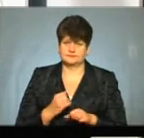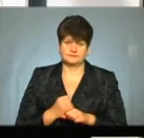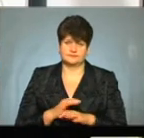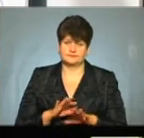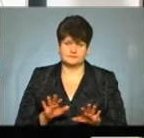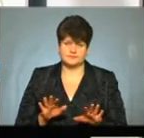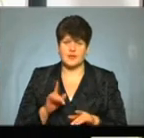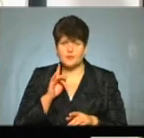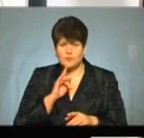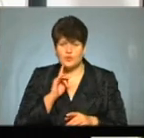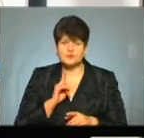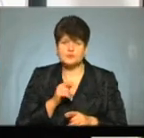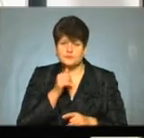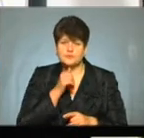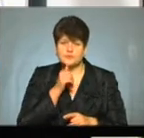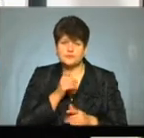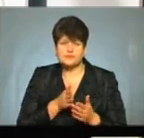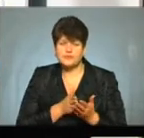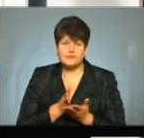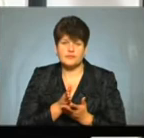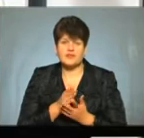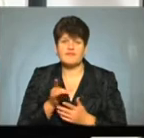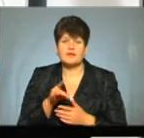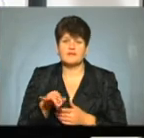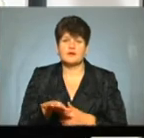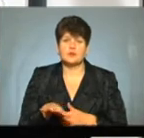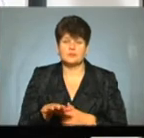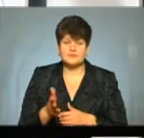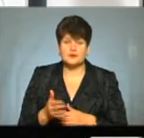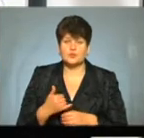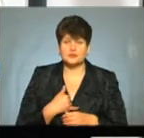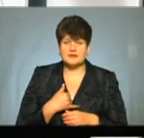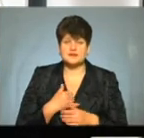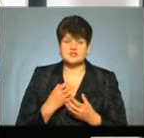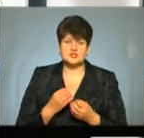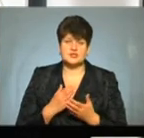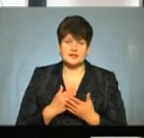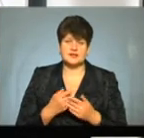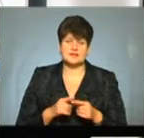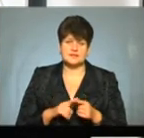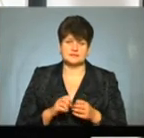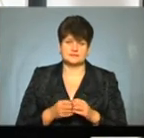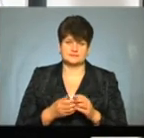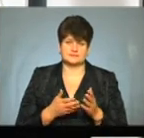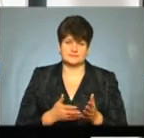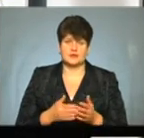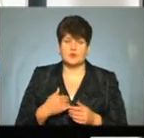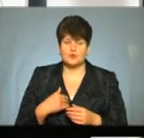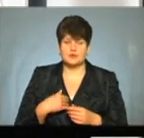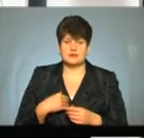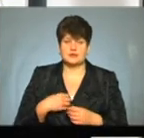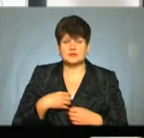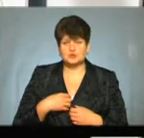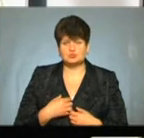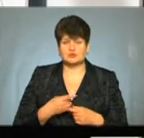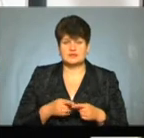що рухаємося в напрямку до європейської держави. І в нас все рівно є ще ці пережитки. Мене сумує та статистика,